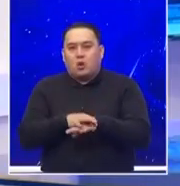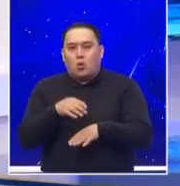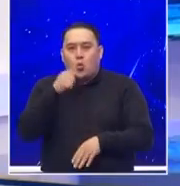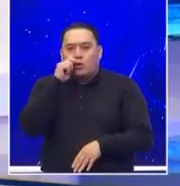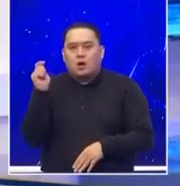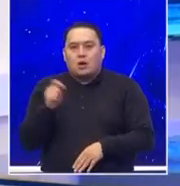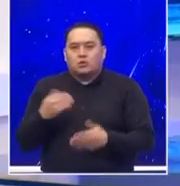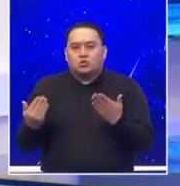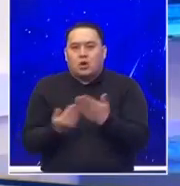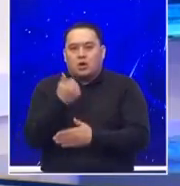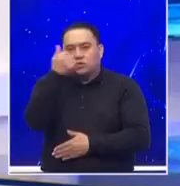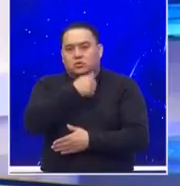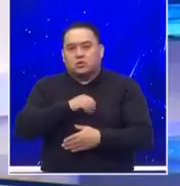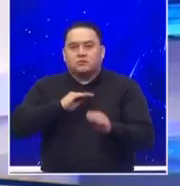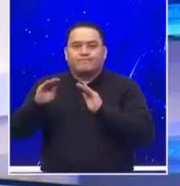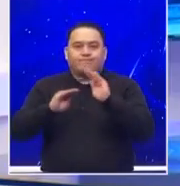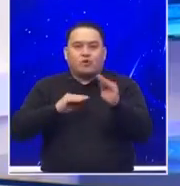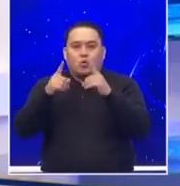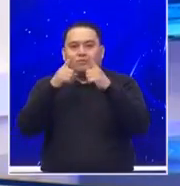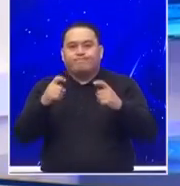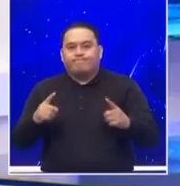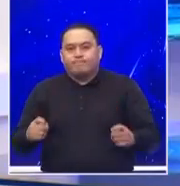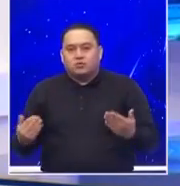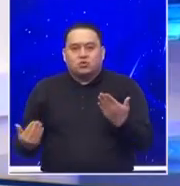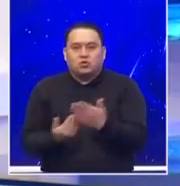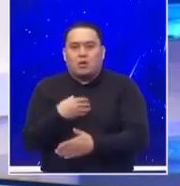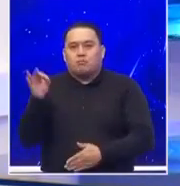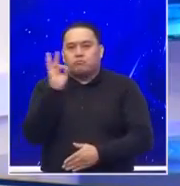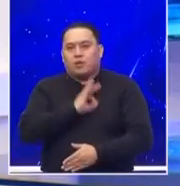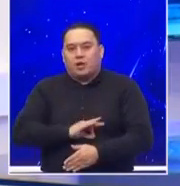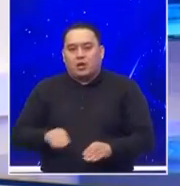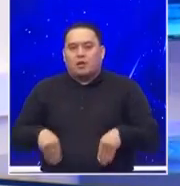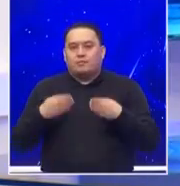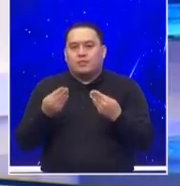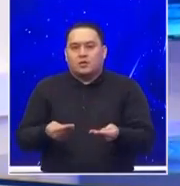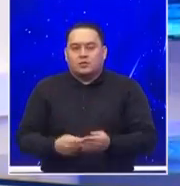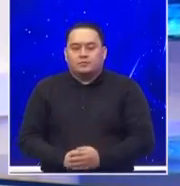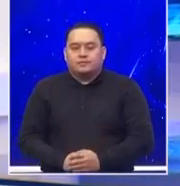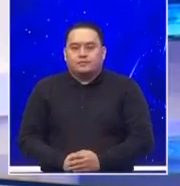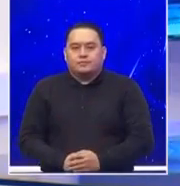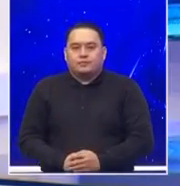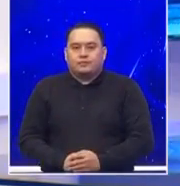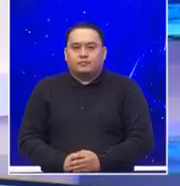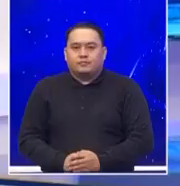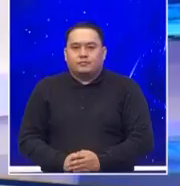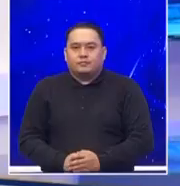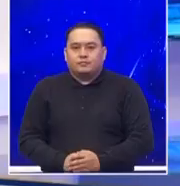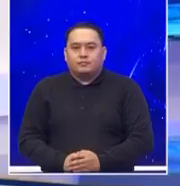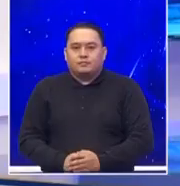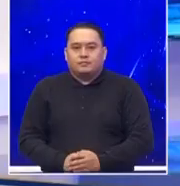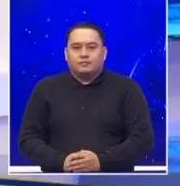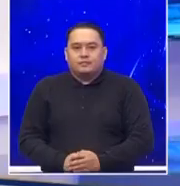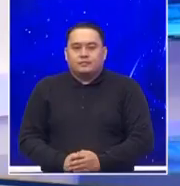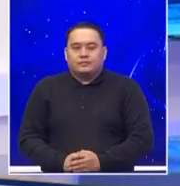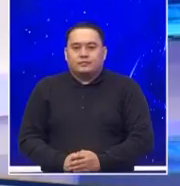Украинада жаңа жылда әрленген жасыл шыршалар қайта пайдаға жаратылуда. Осы және өзгеде шетел жаңалықтары келесі